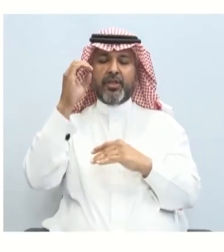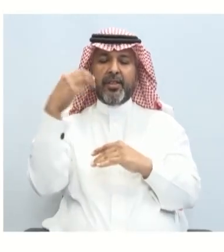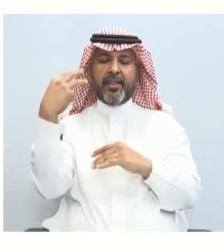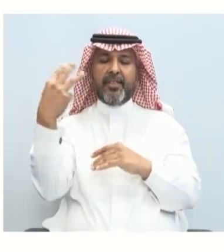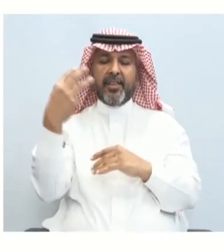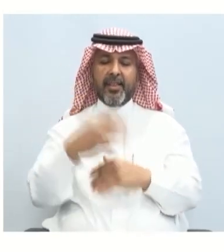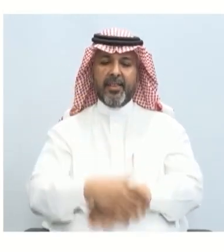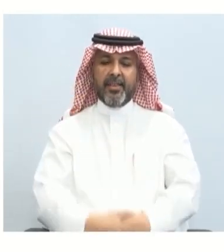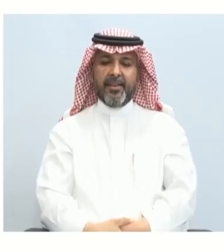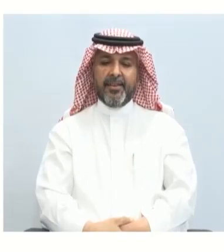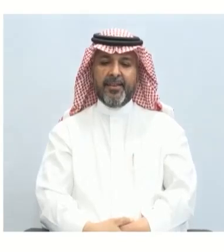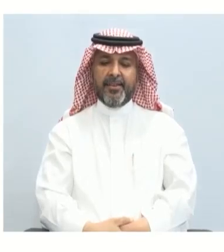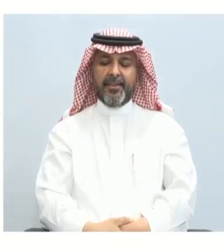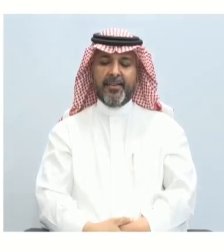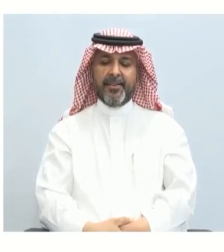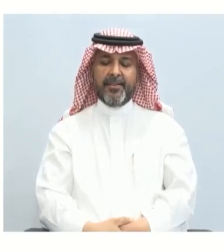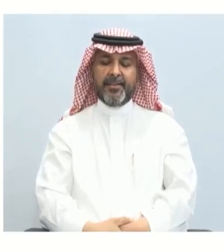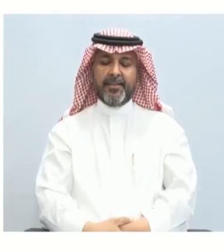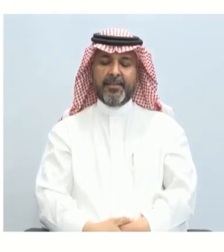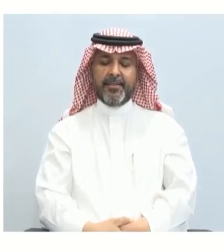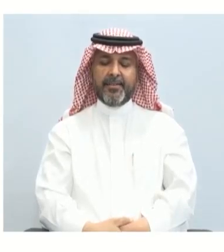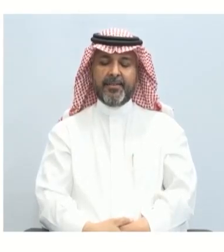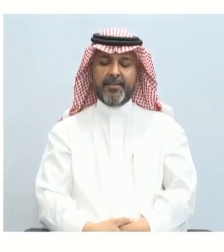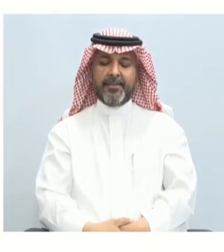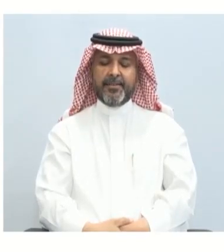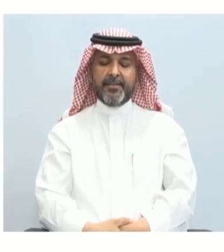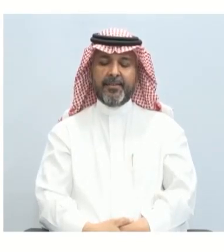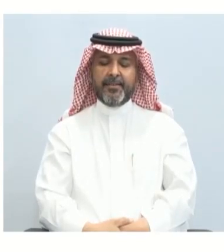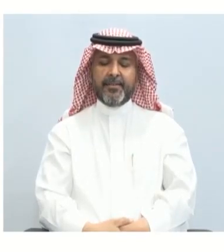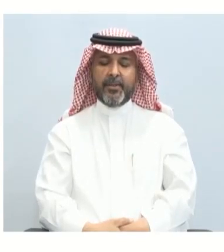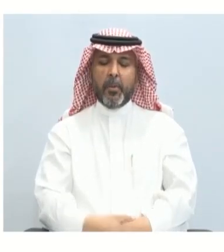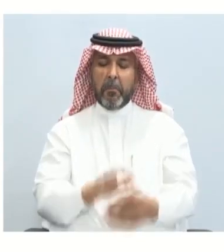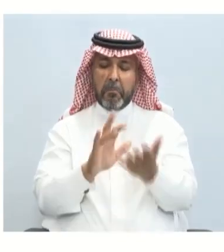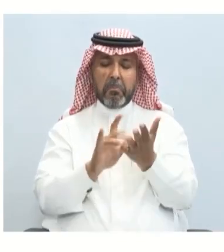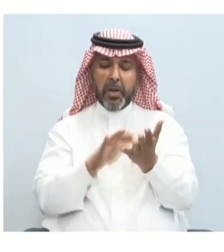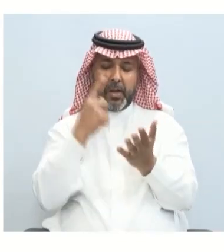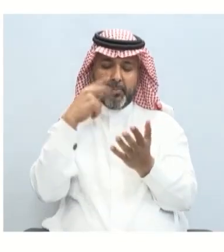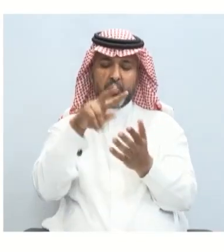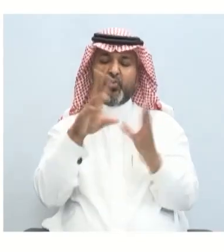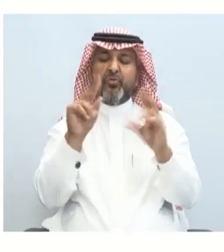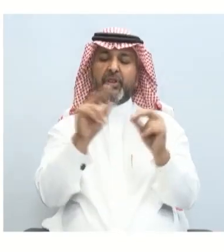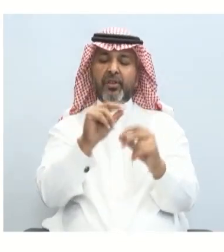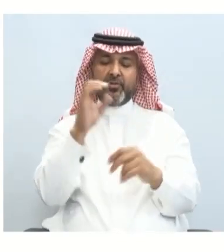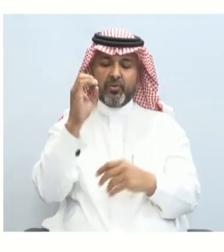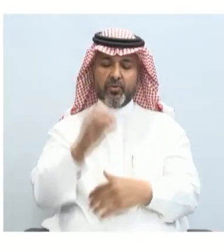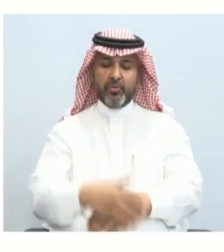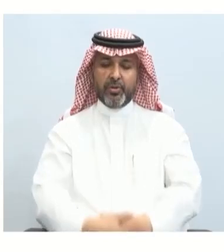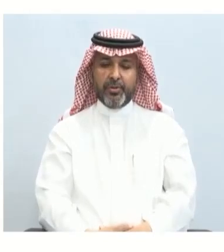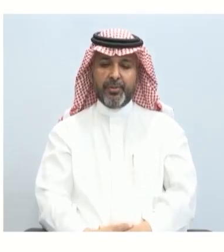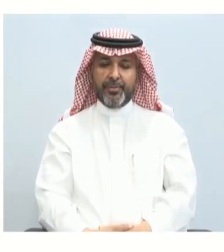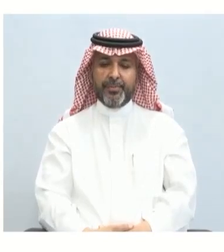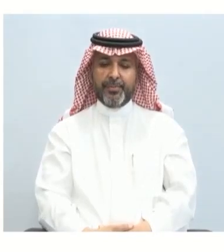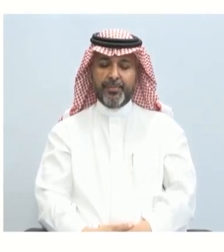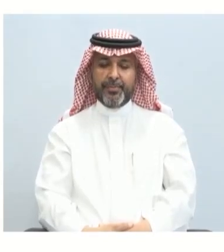3 يعني بهذه الصوره ممكن تحسبها باستخدام الاله الحاسبه وتطلع الناتج يعني هو